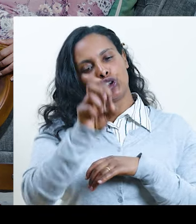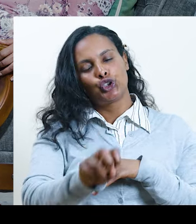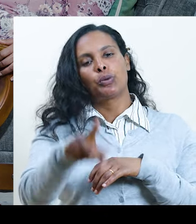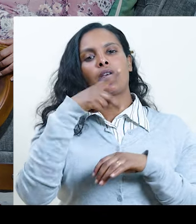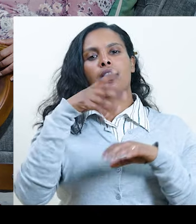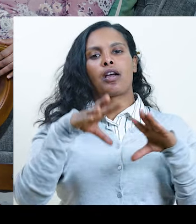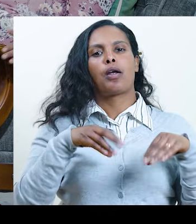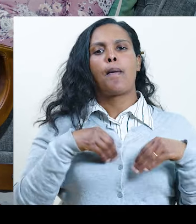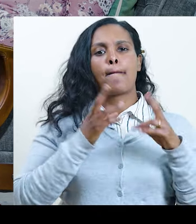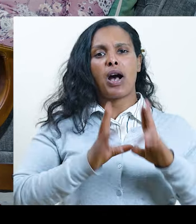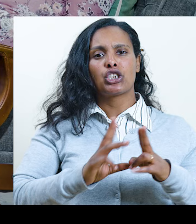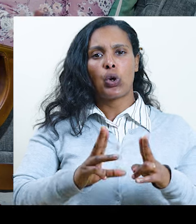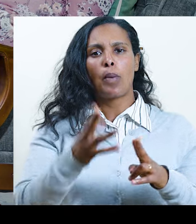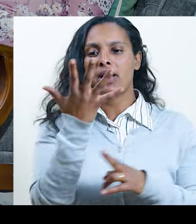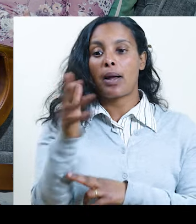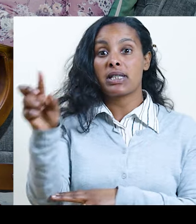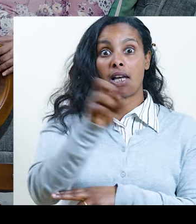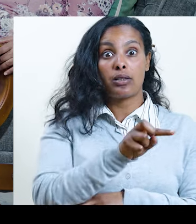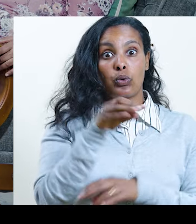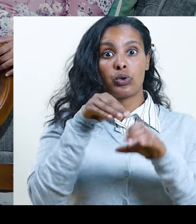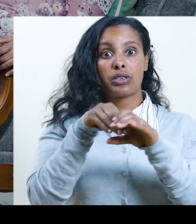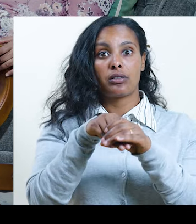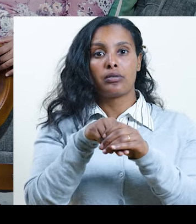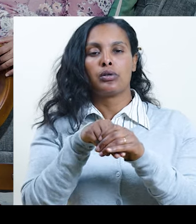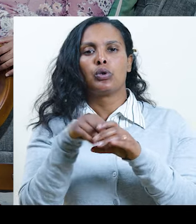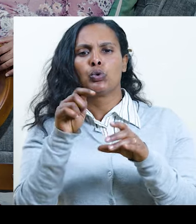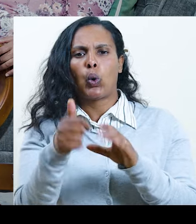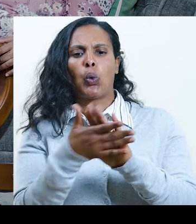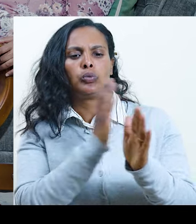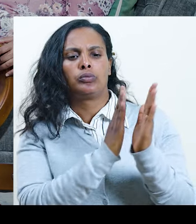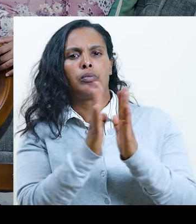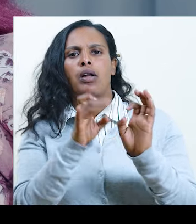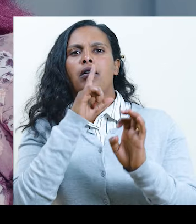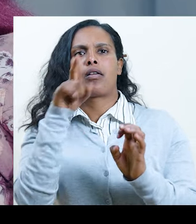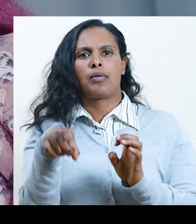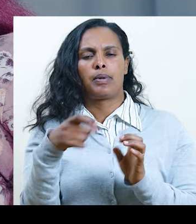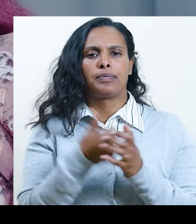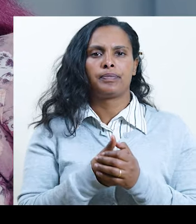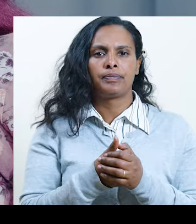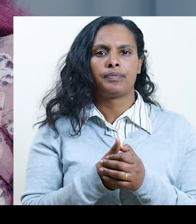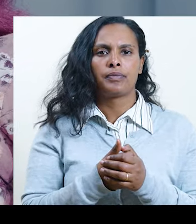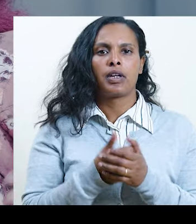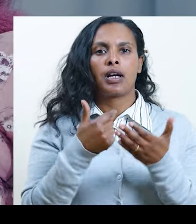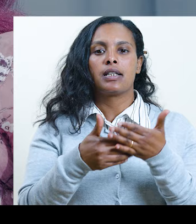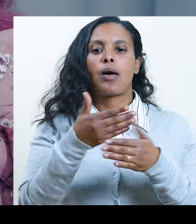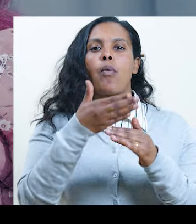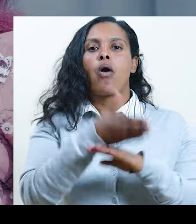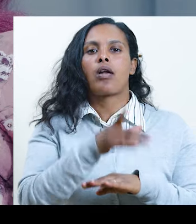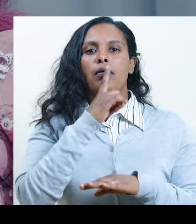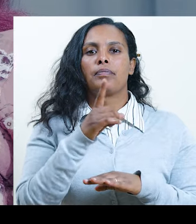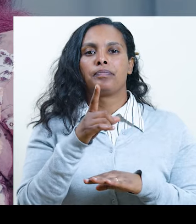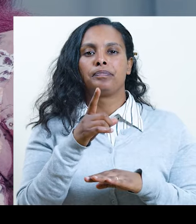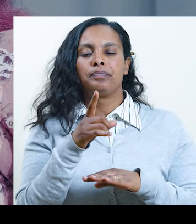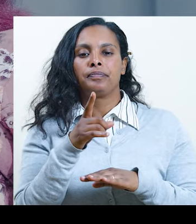እሺ አልኩት። በአስቸኳይ በ15 ቀን ውስጥ አልጋ እንዳገኘ ረዱኝ ማለት ነው ኪዩር ሆስፒታል። እና ከዛ